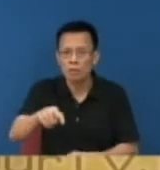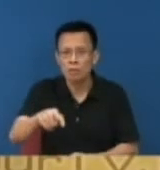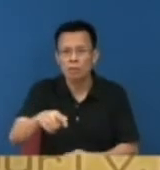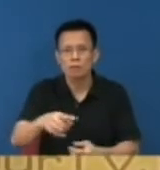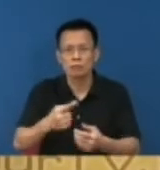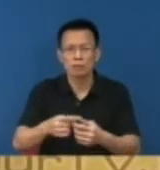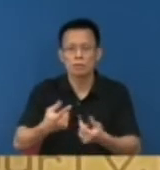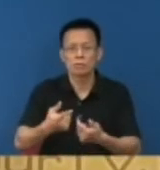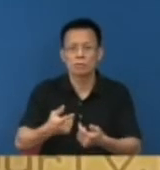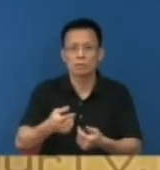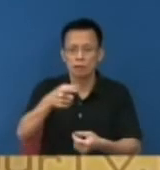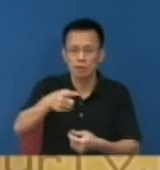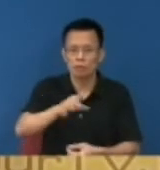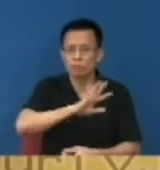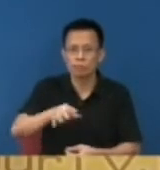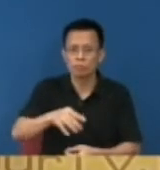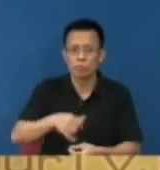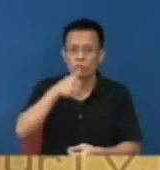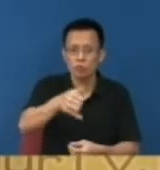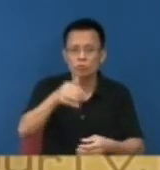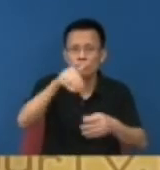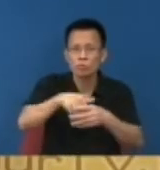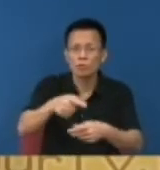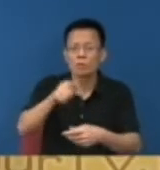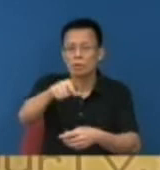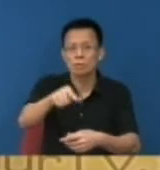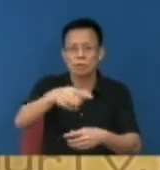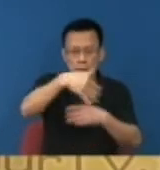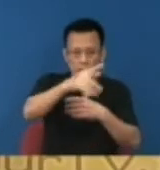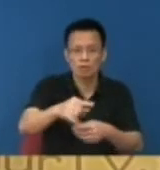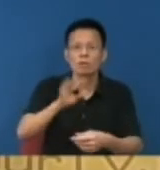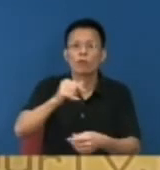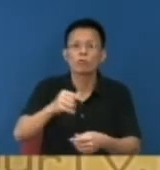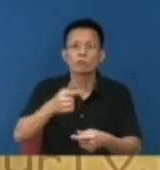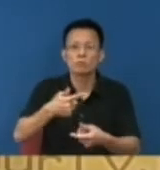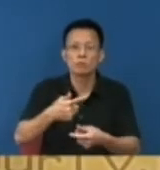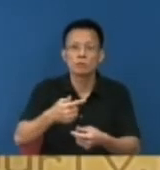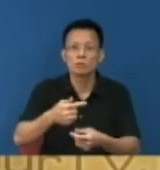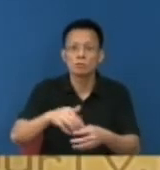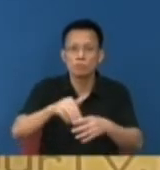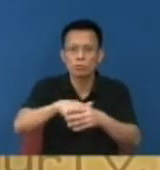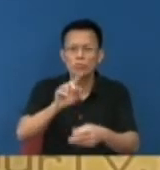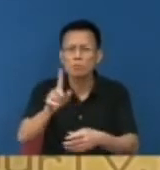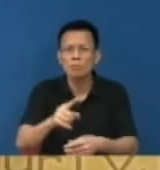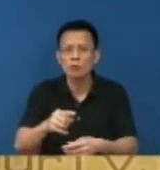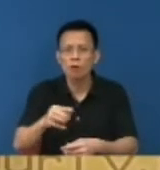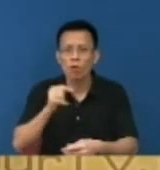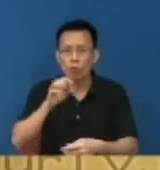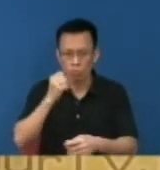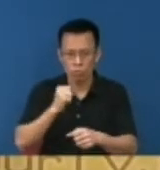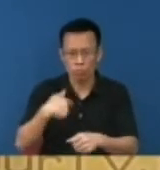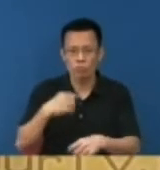是話你唔選嘅區，人哋先可以選咯。否則就話我做咗嘢啊，咩叫做咗嘢啊？如果你真係一